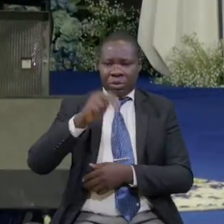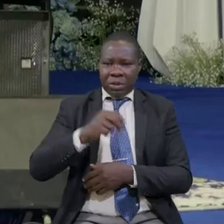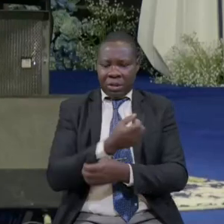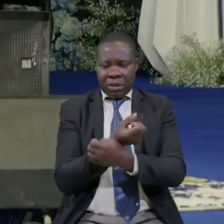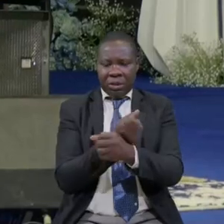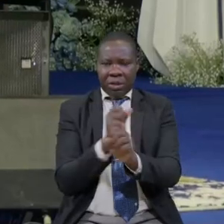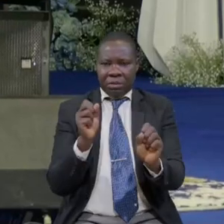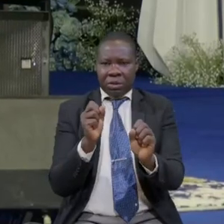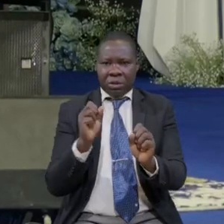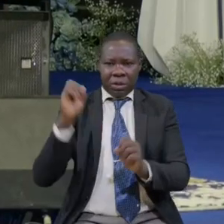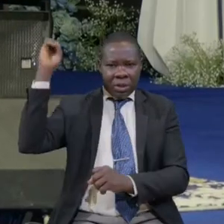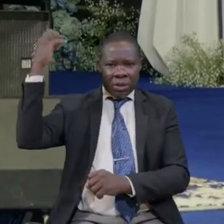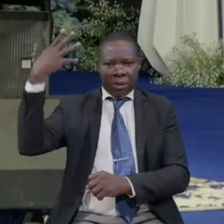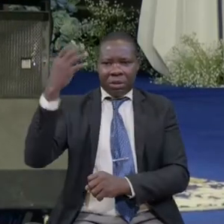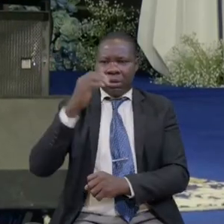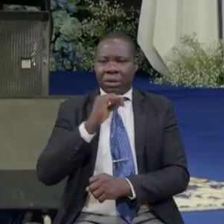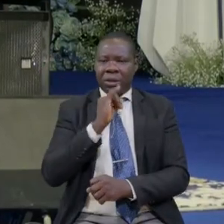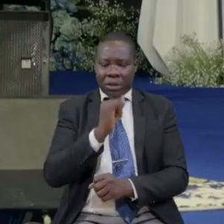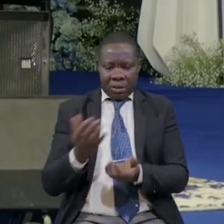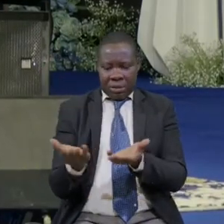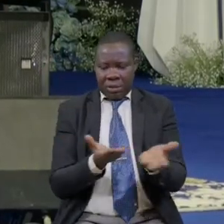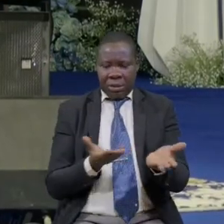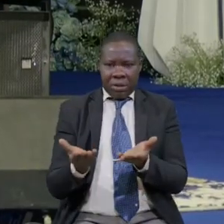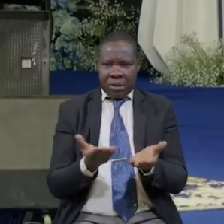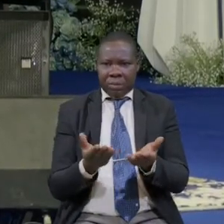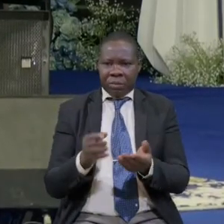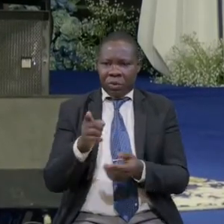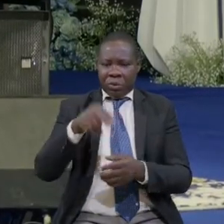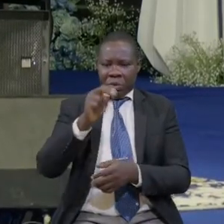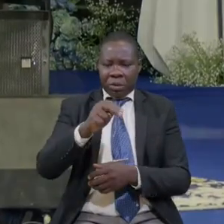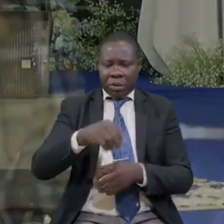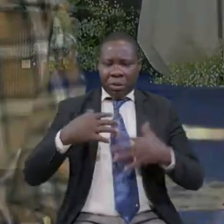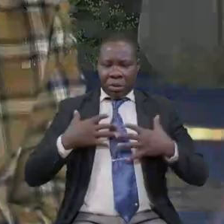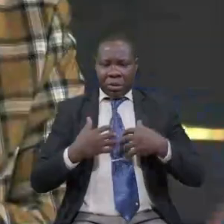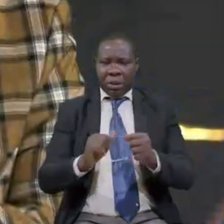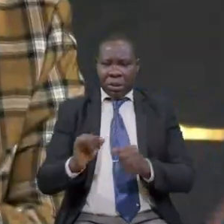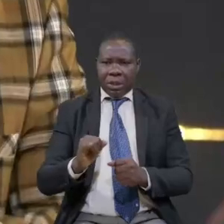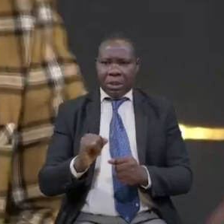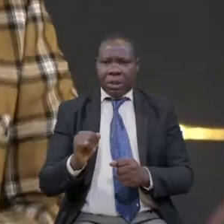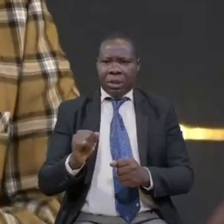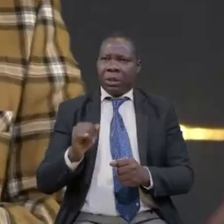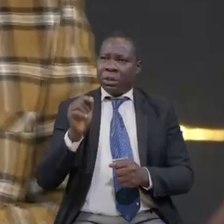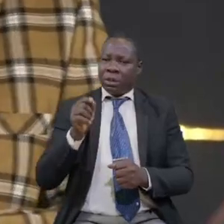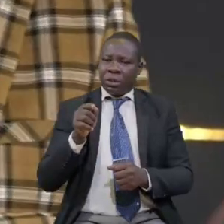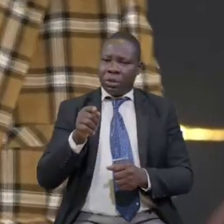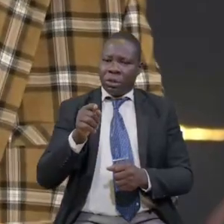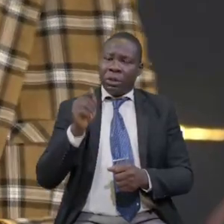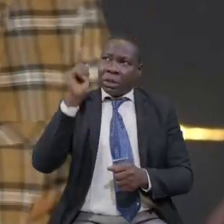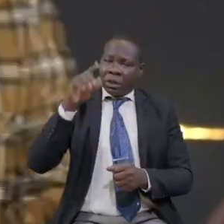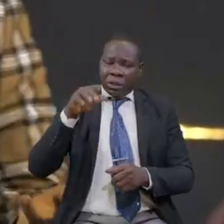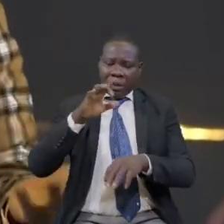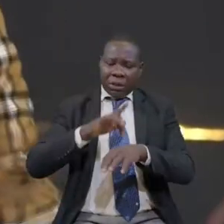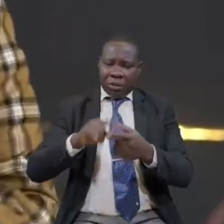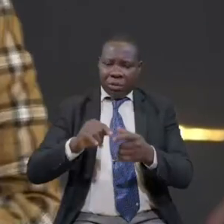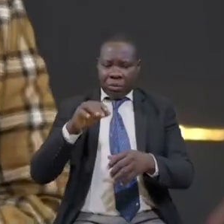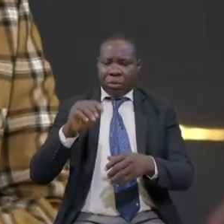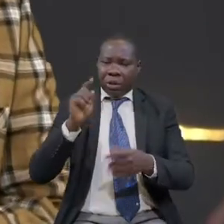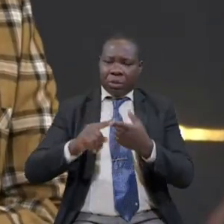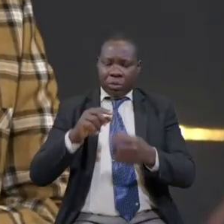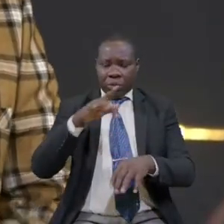le salut. La grâce est disponible. Vous avez besoin de la guérison. Dieu doit toucher votre corps, il doit vous